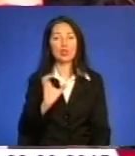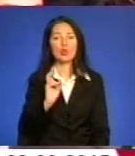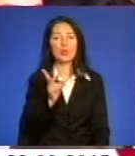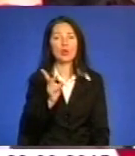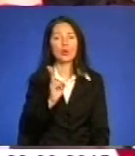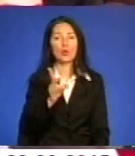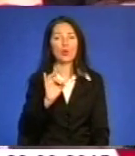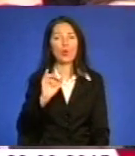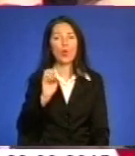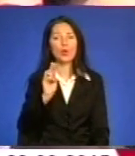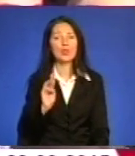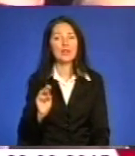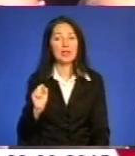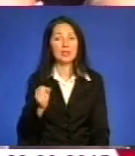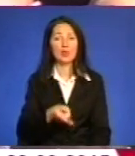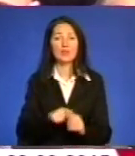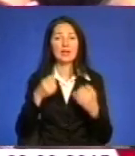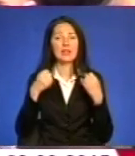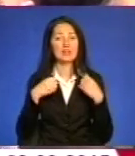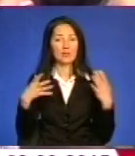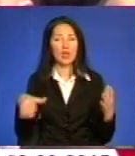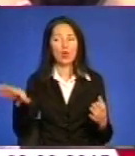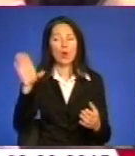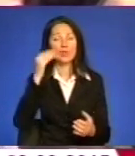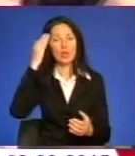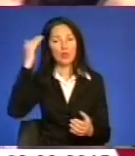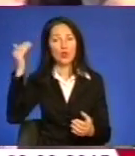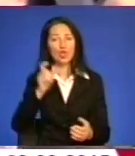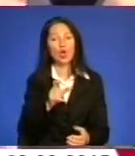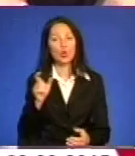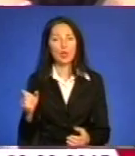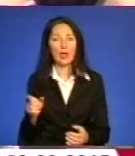Крушельницької, це свято всіх творчих людей